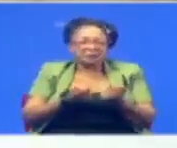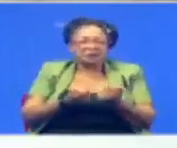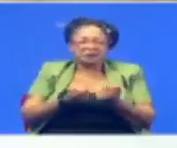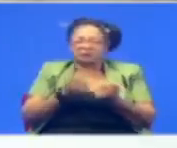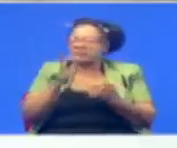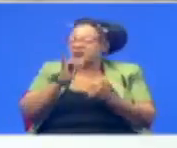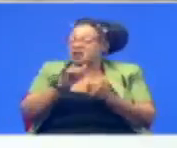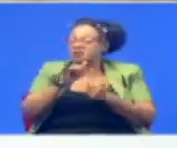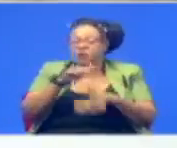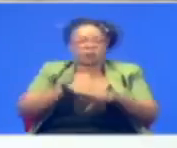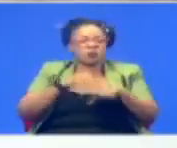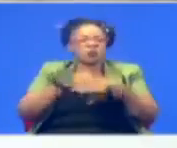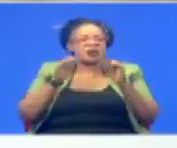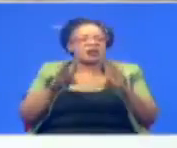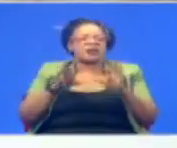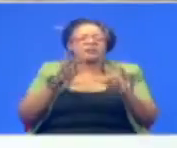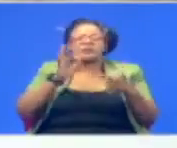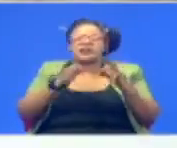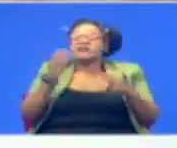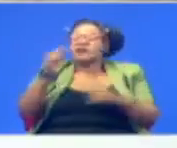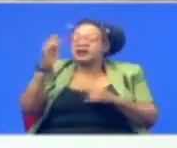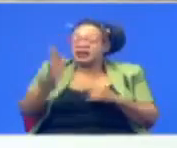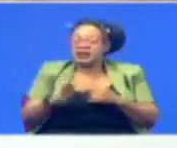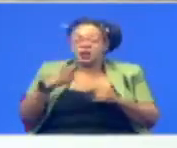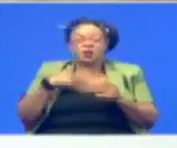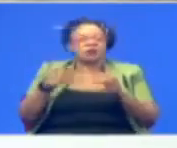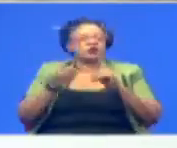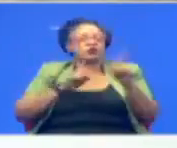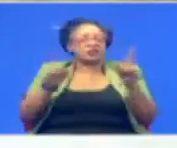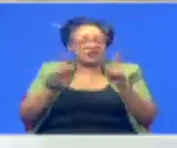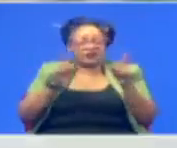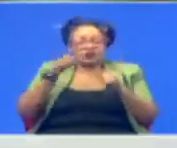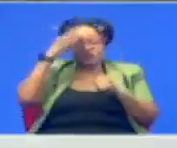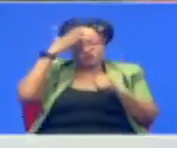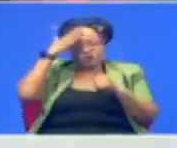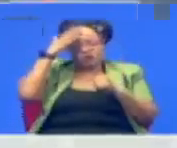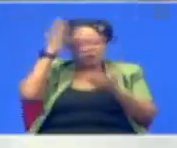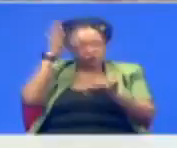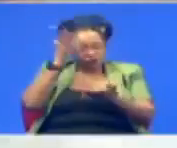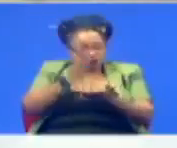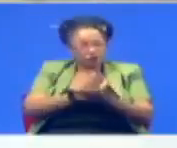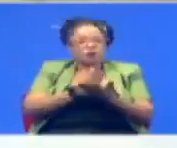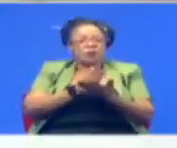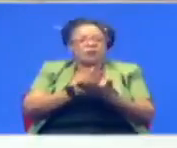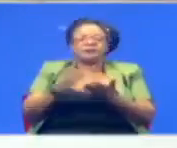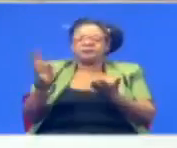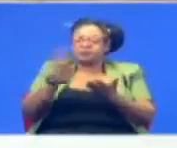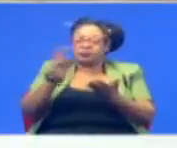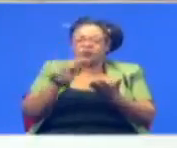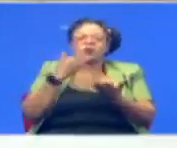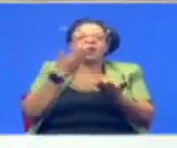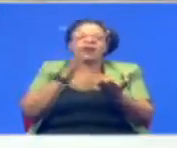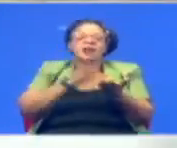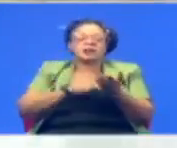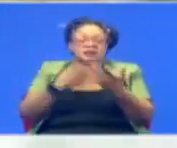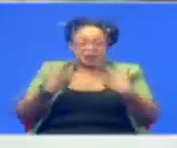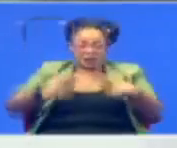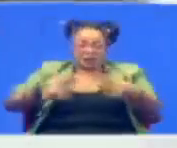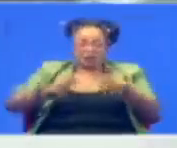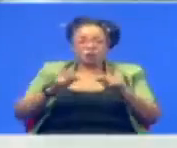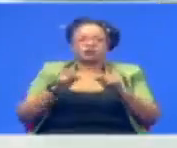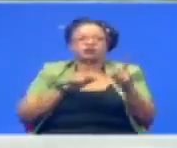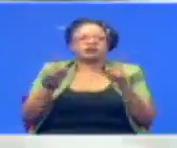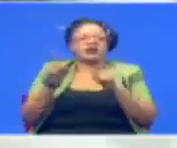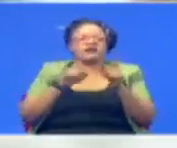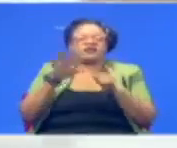mazuri. Kwa hivyo kama wewe ni Mkenya unataka kusafiri na unajua kwamba safari yako ni genuine, tafuta barua ambayo inakuruhusu kusafiri kutoka